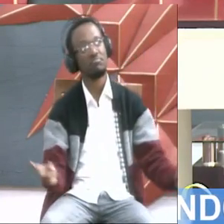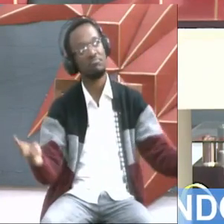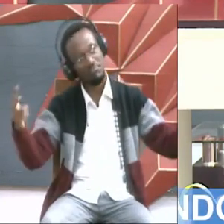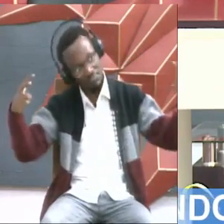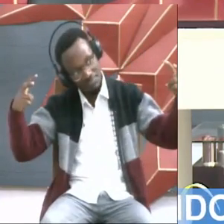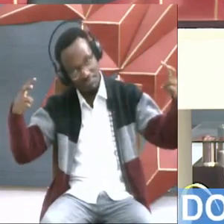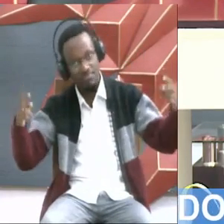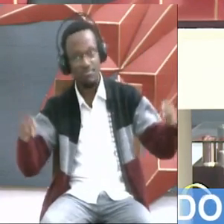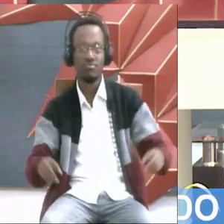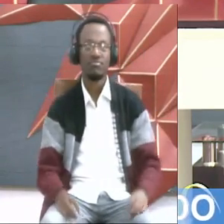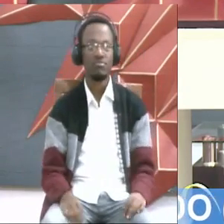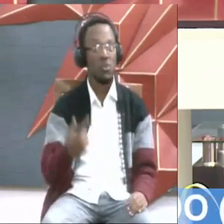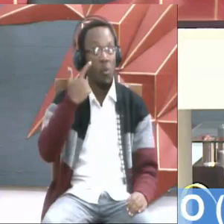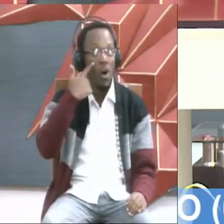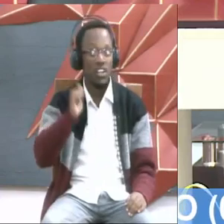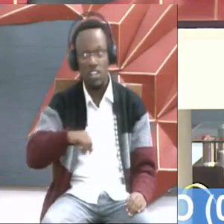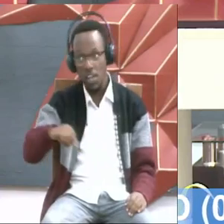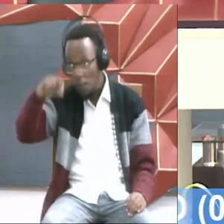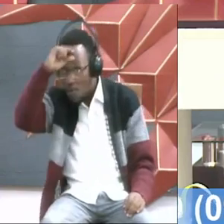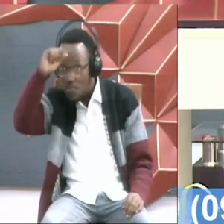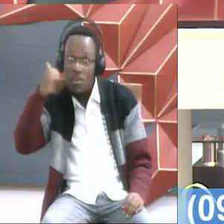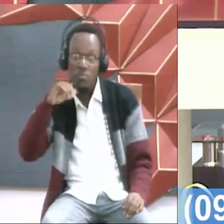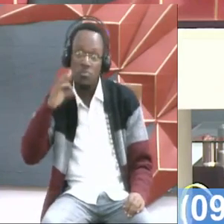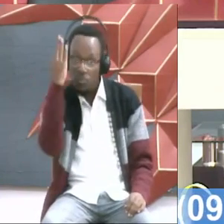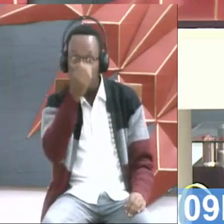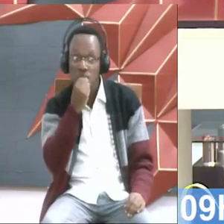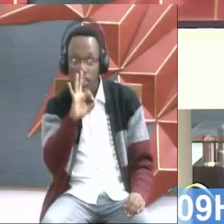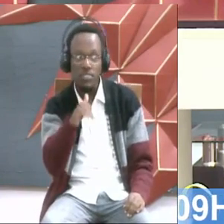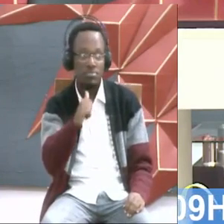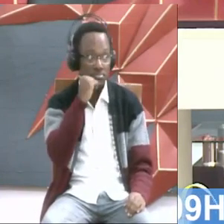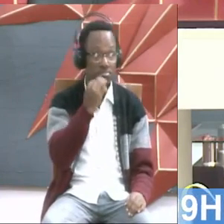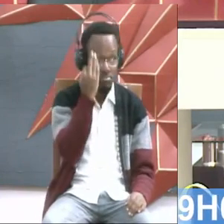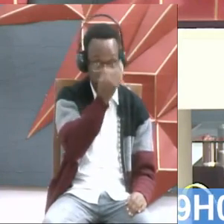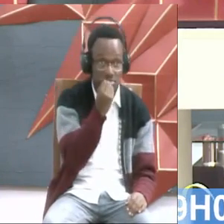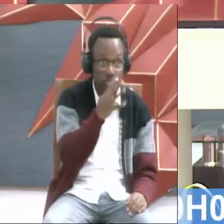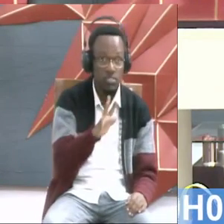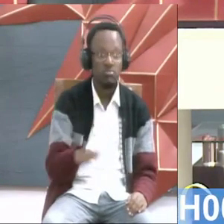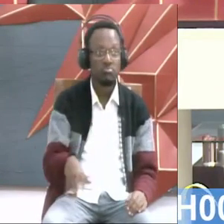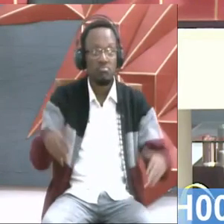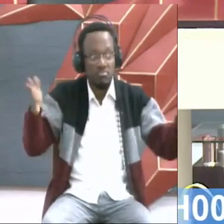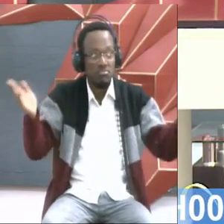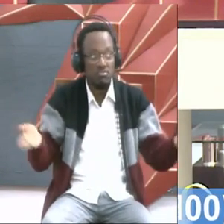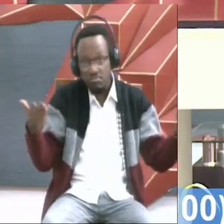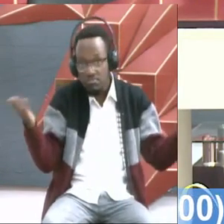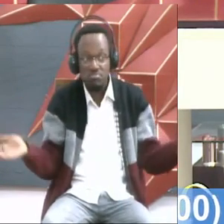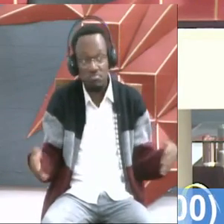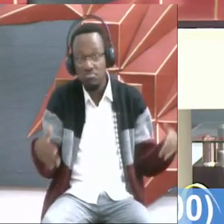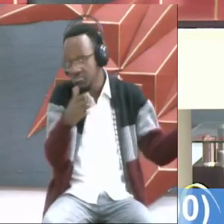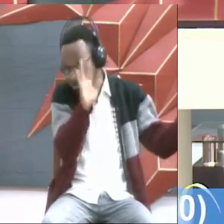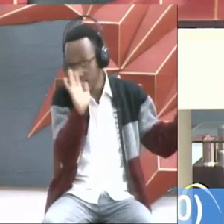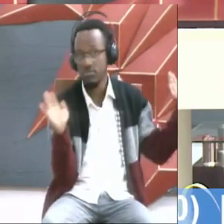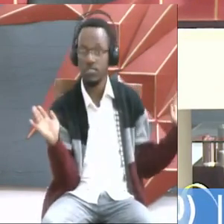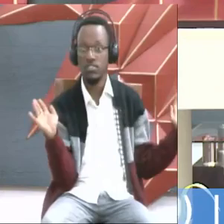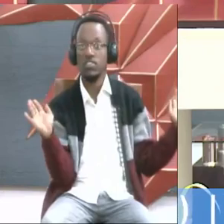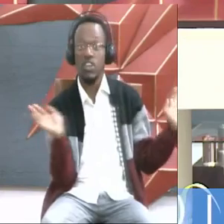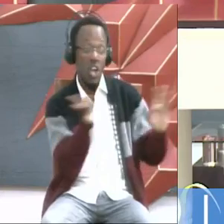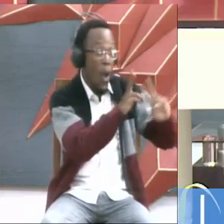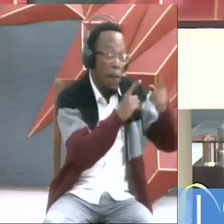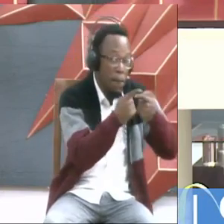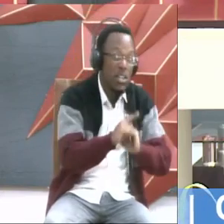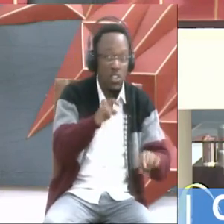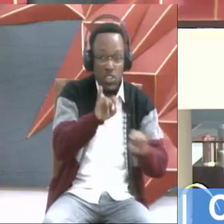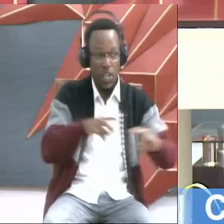kuraba inkumi no kuraba imisore n'ibindi n'abantu baje kubyumviriza avec